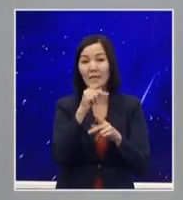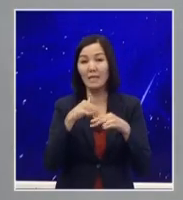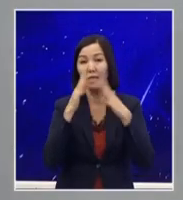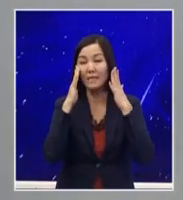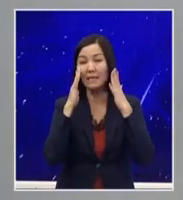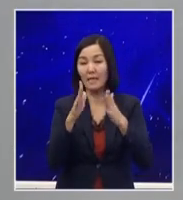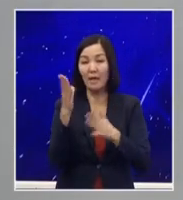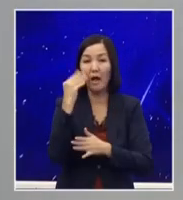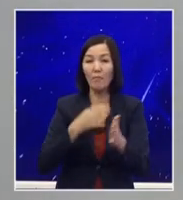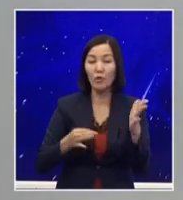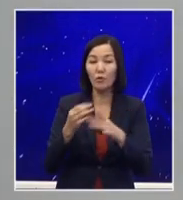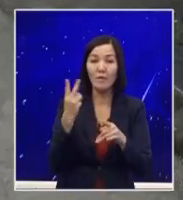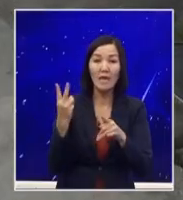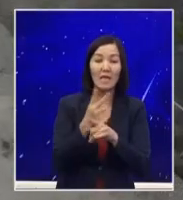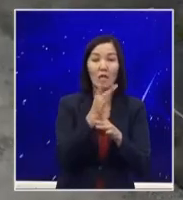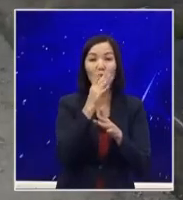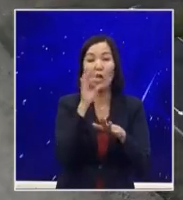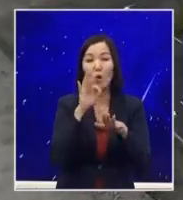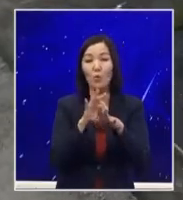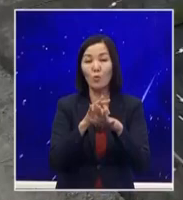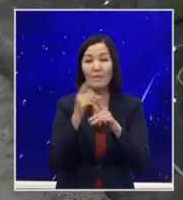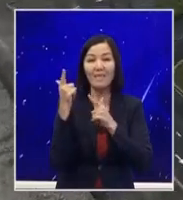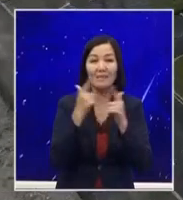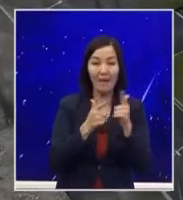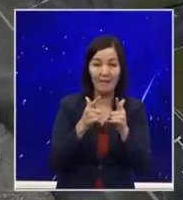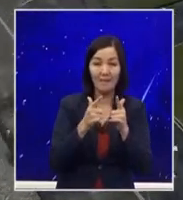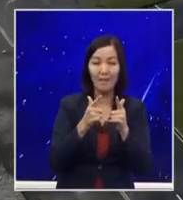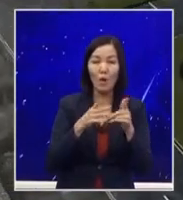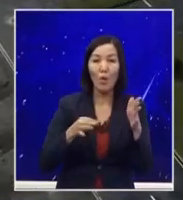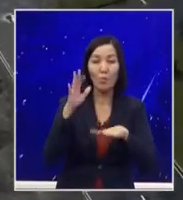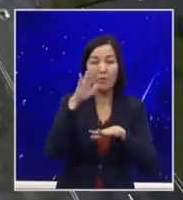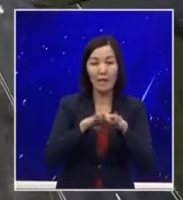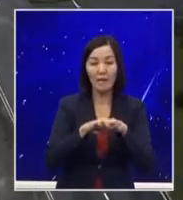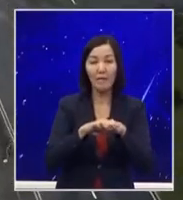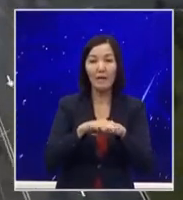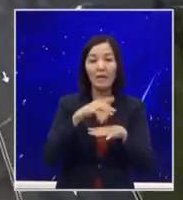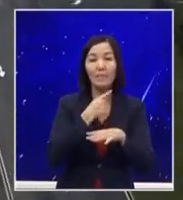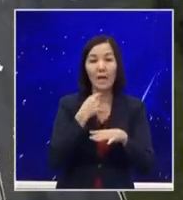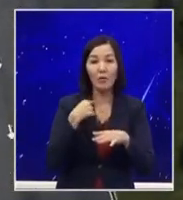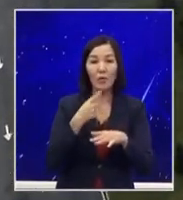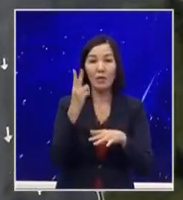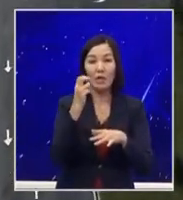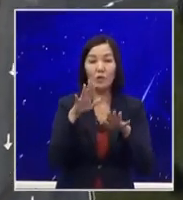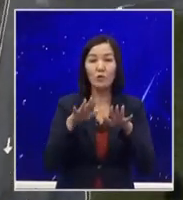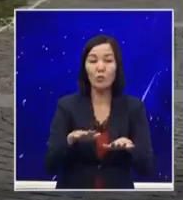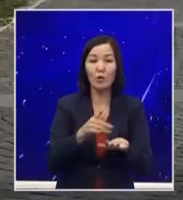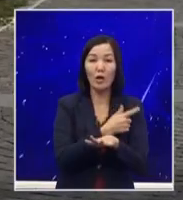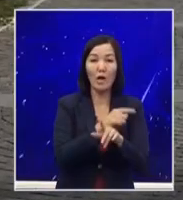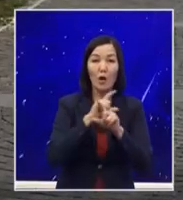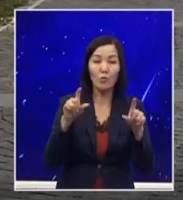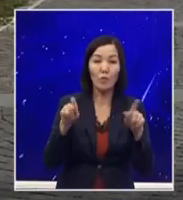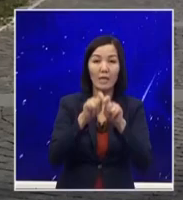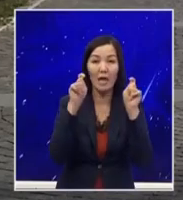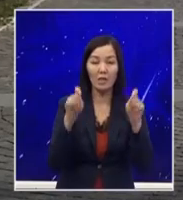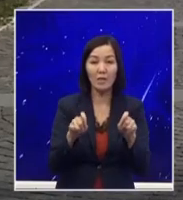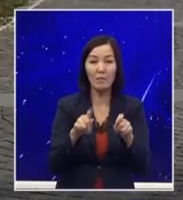ескердік, Алматы облысы екінші толқынға тас түйін дайын, дейді өңір әкімі. Облыс орталығы Талдықорғанда 200 орындық жұқпалы аурухана